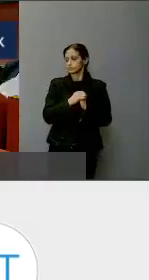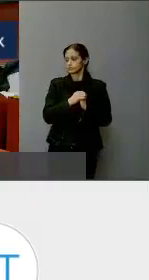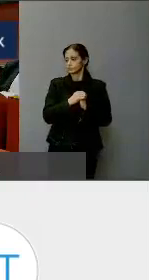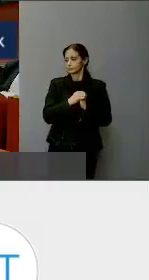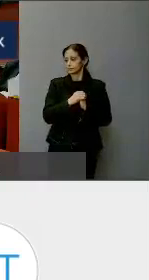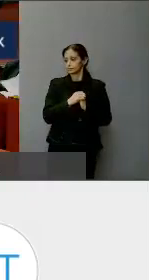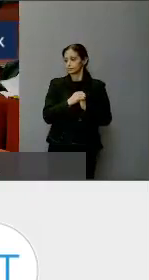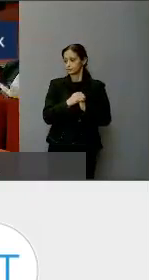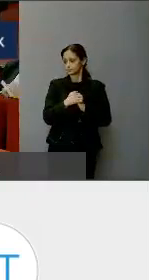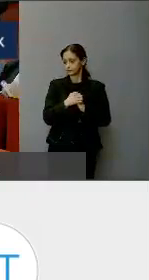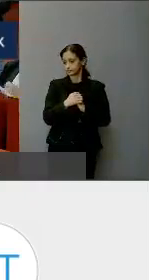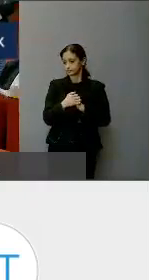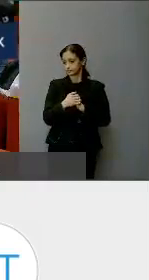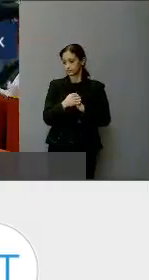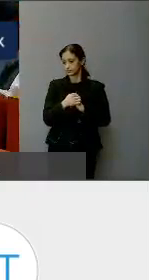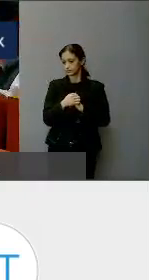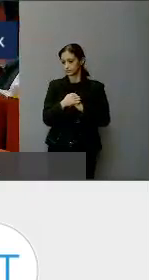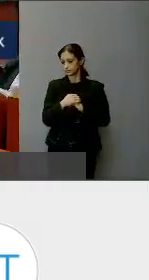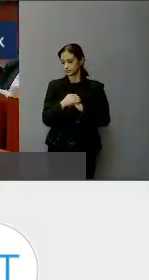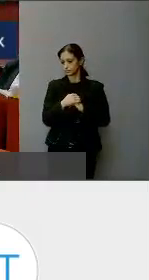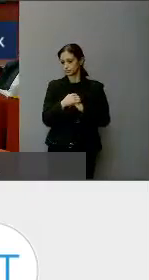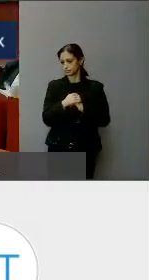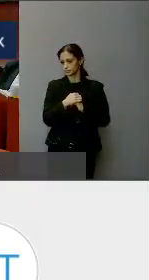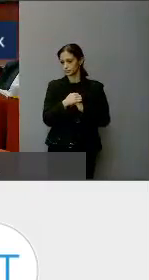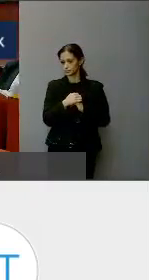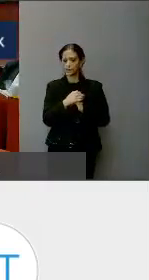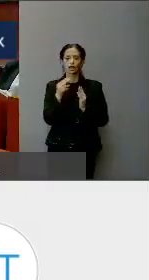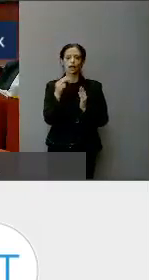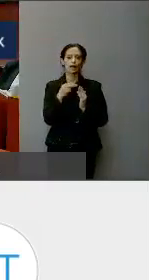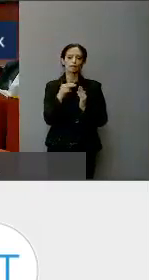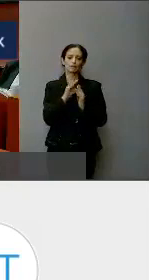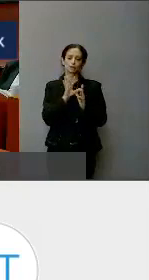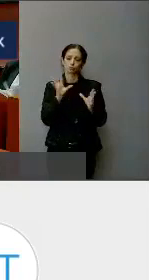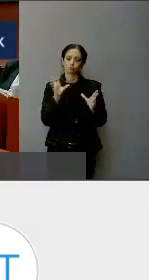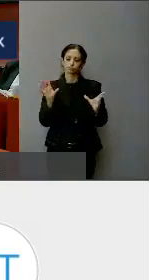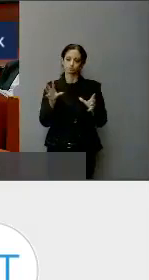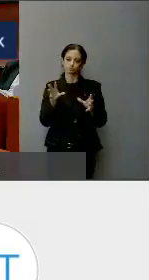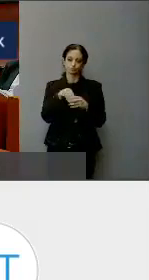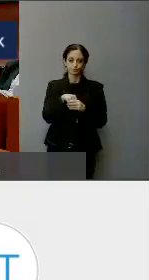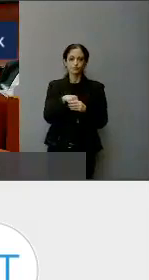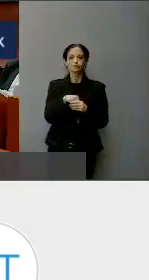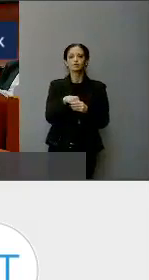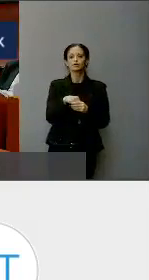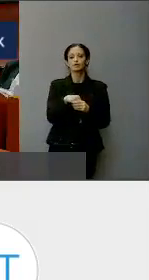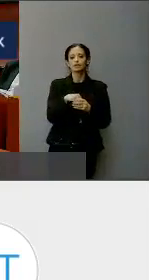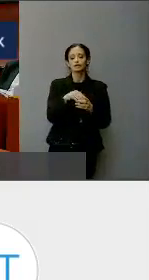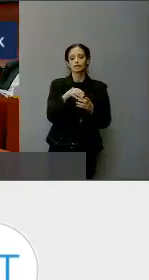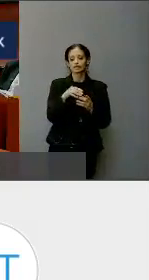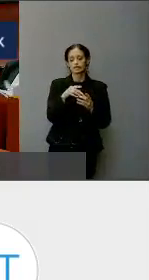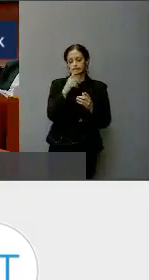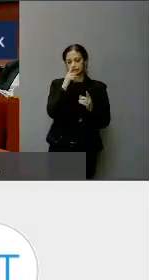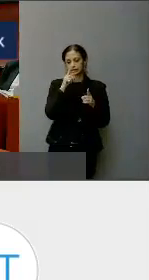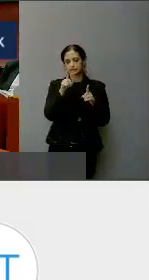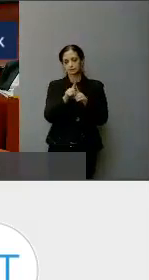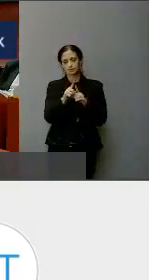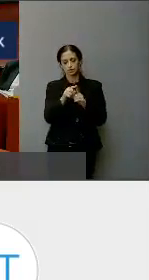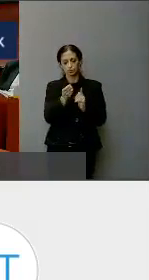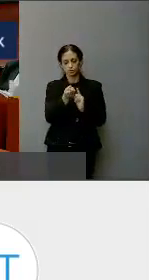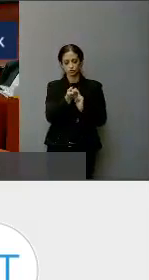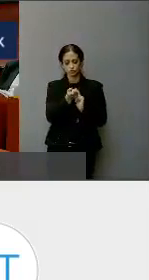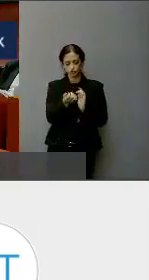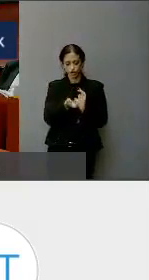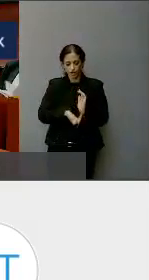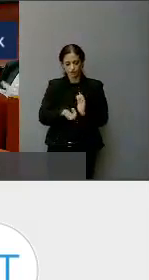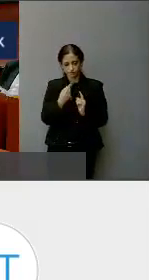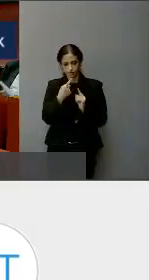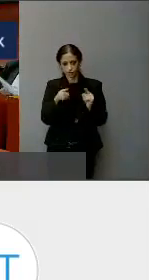diciamo che l'emendamento che sono raggruppati che abbiamo presentato che sono similari molto diversi nelle cifre ma